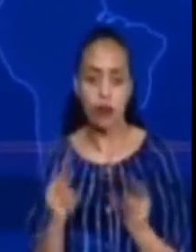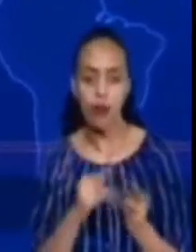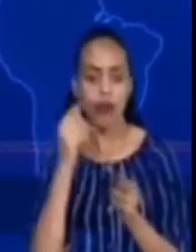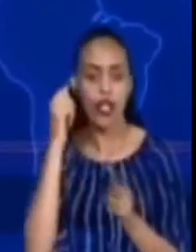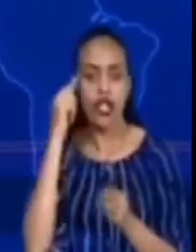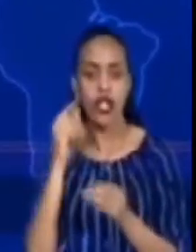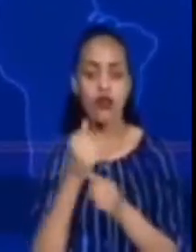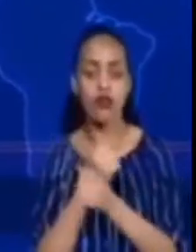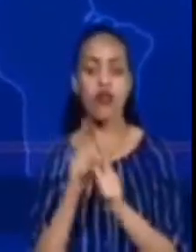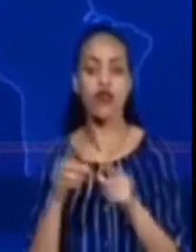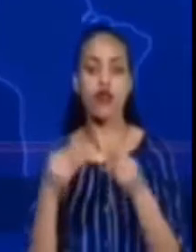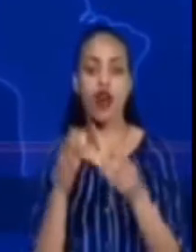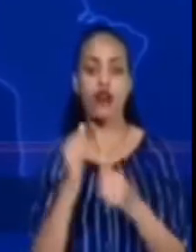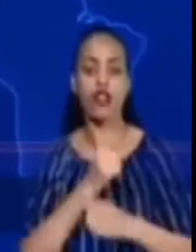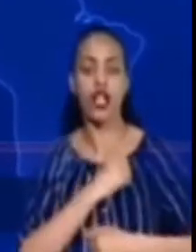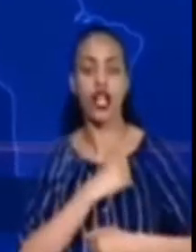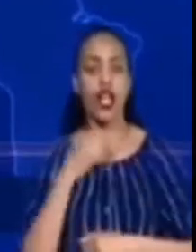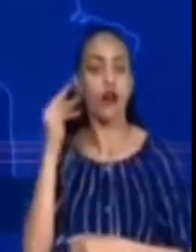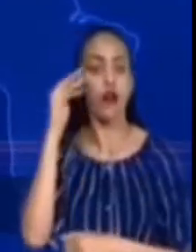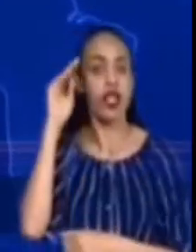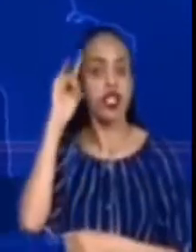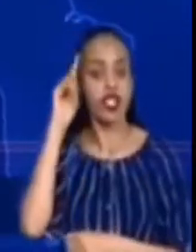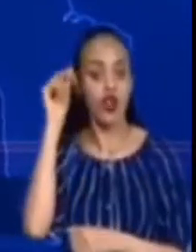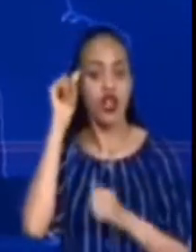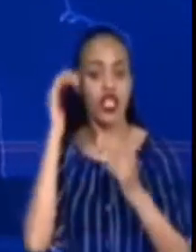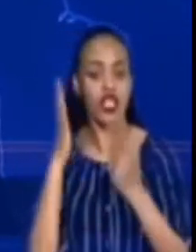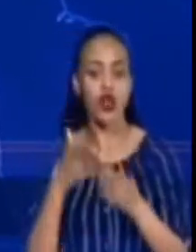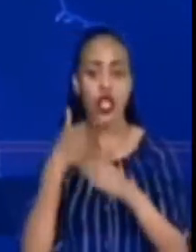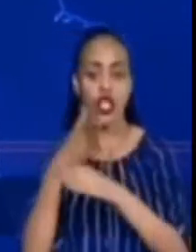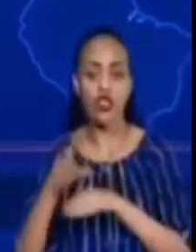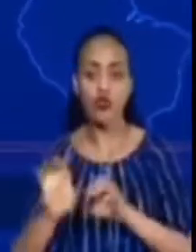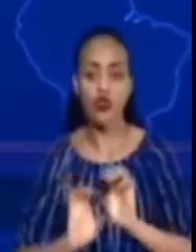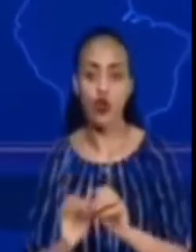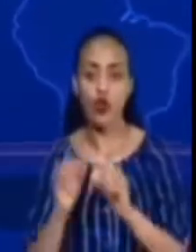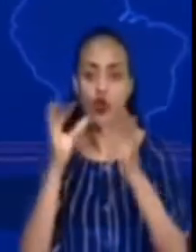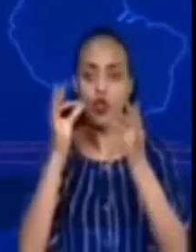ፔጅ ላይ ተመልከቱ የፖስትኳትን